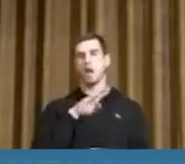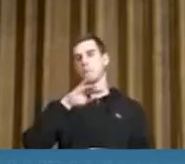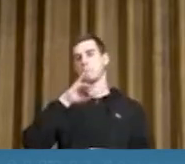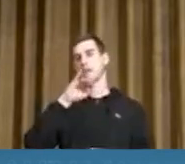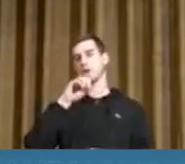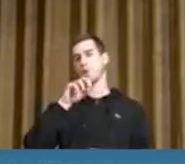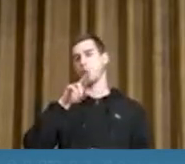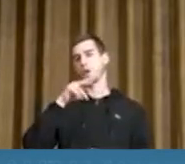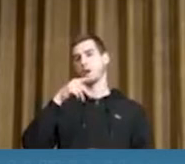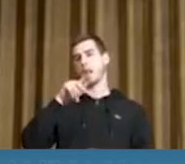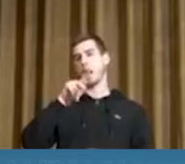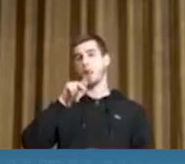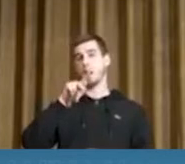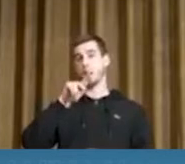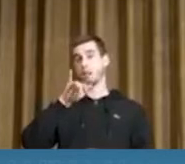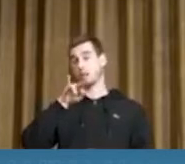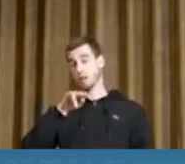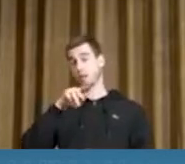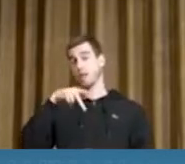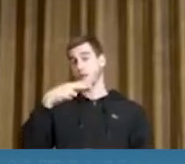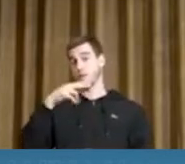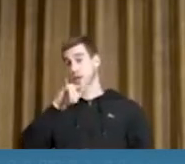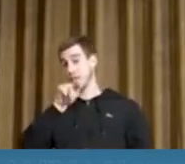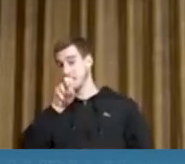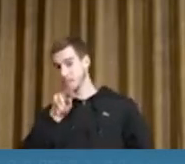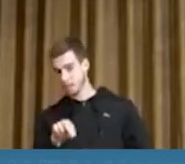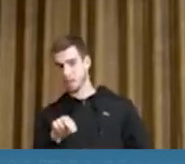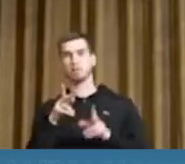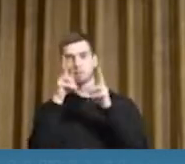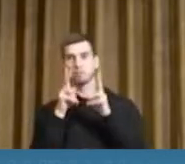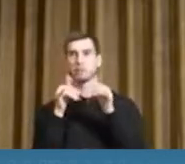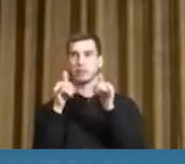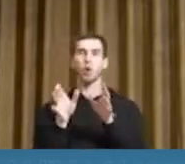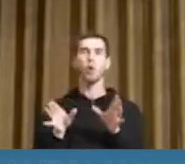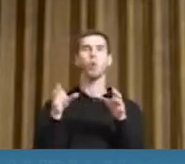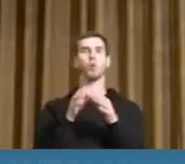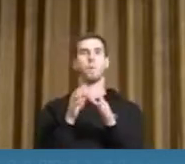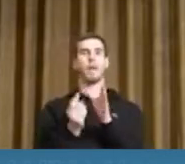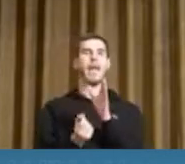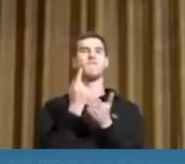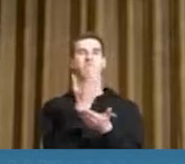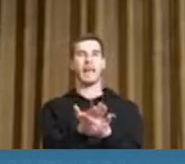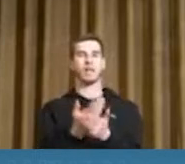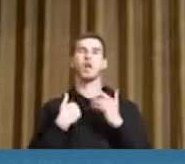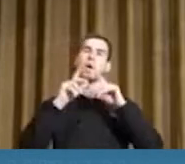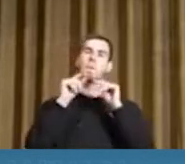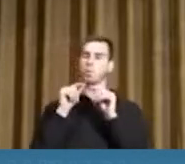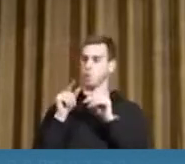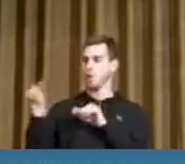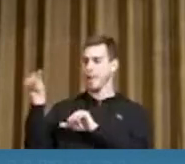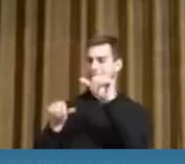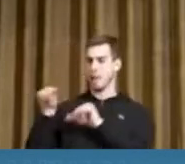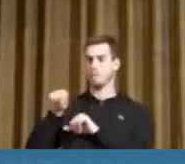Myokarditiden gesehen. Aber wenn man jetzt zunächst mal die Gruppeneffekte sich anschaut, und das wären jetzt mal zunächst die Laboruntersuchungen, dann sieht man